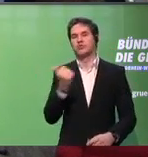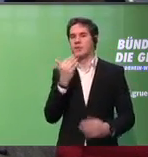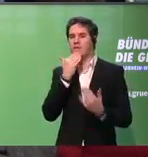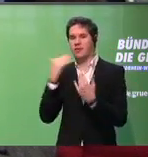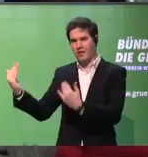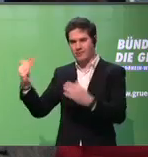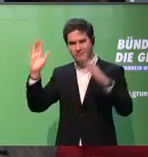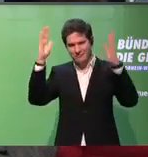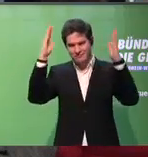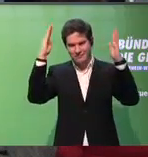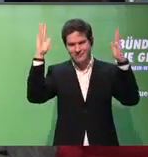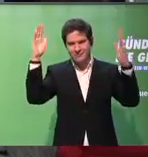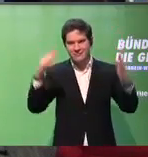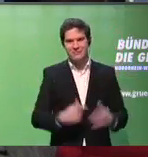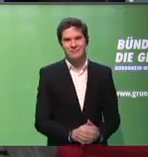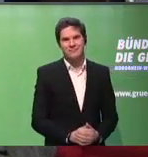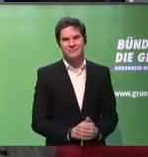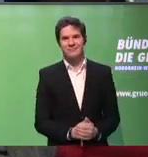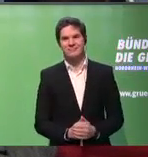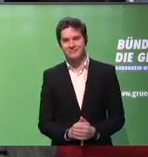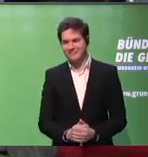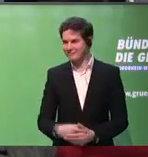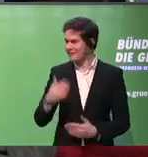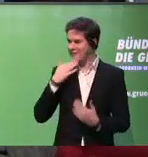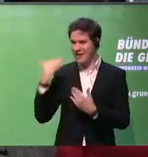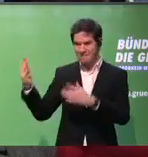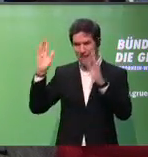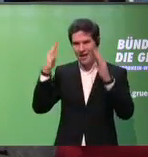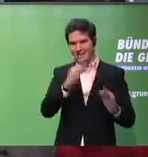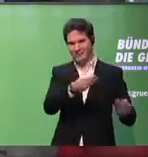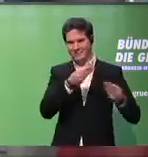Applaus für Mareike Beermann, Mitarbeiterin Landesgeschäftsstelle.